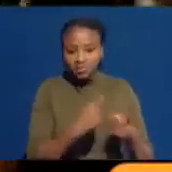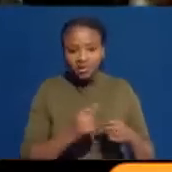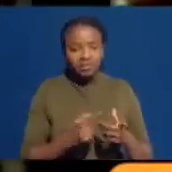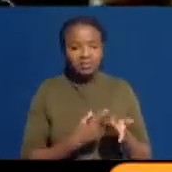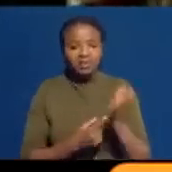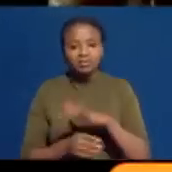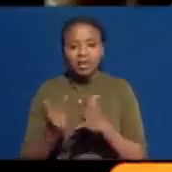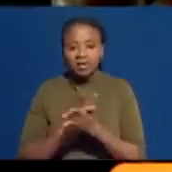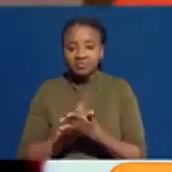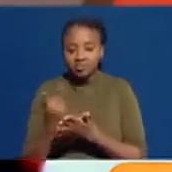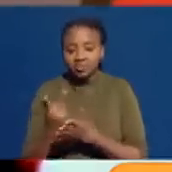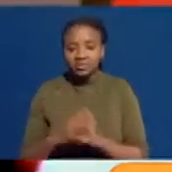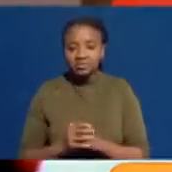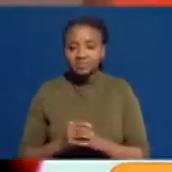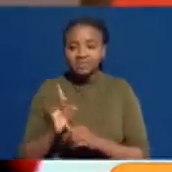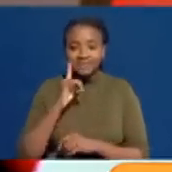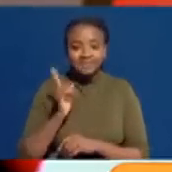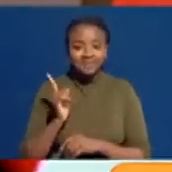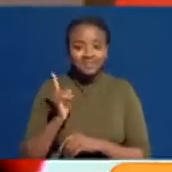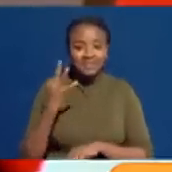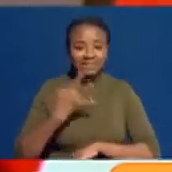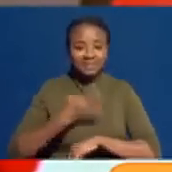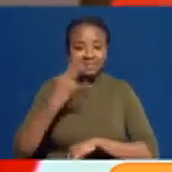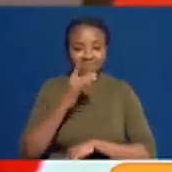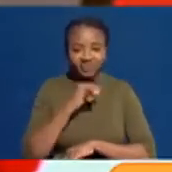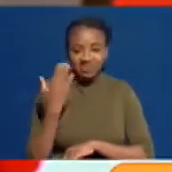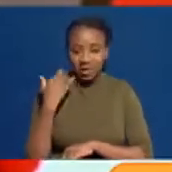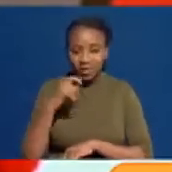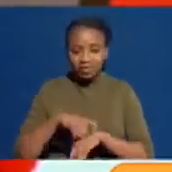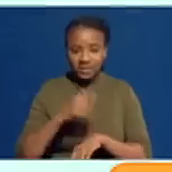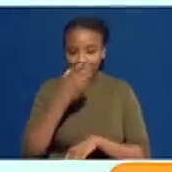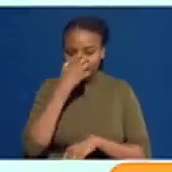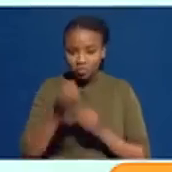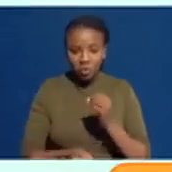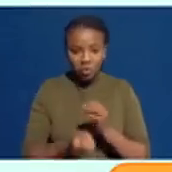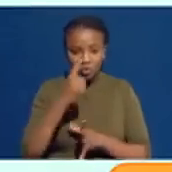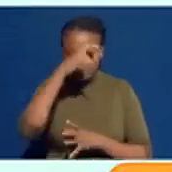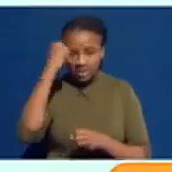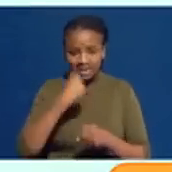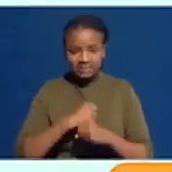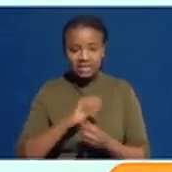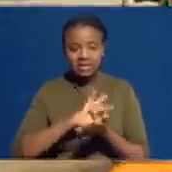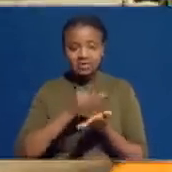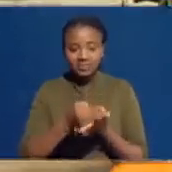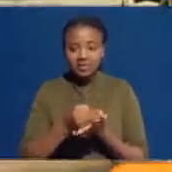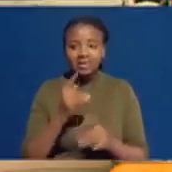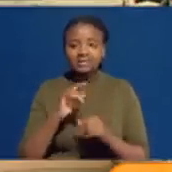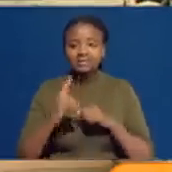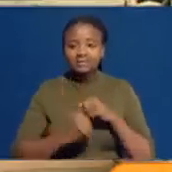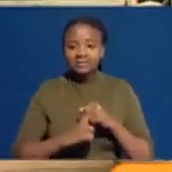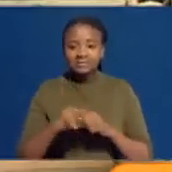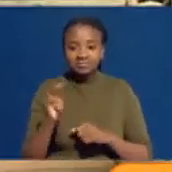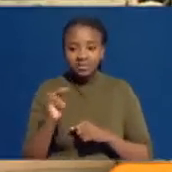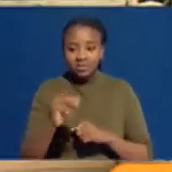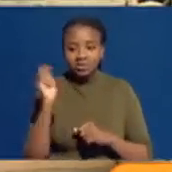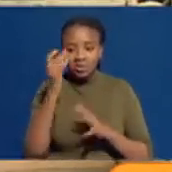Siku tatu tu baada ya Rais William Ruto kuzindua hazina ya hasla, Wakenya zaidi ya milioni 6 wamejisajili, huku mkopo wa